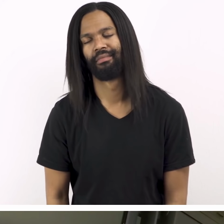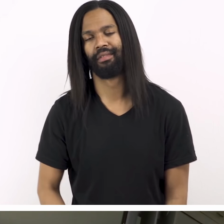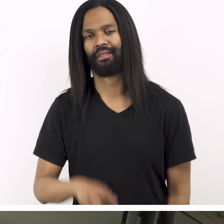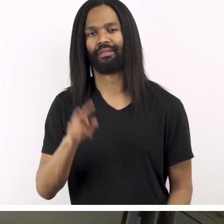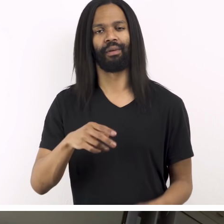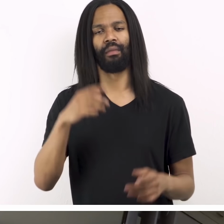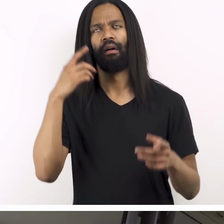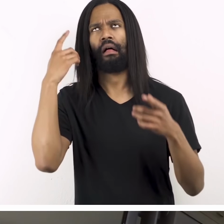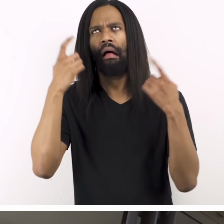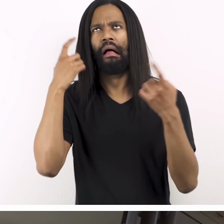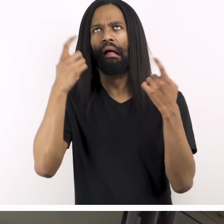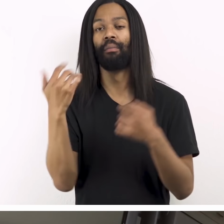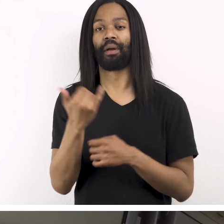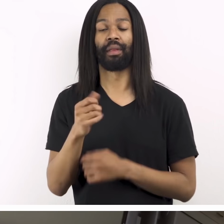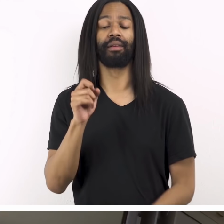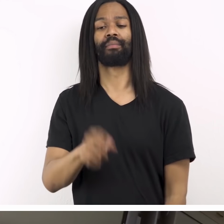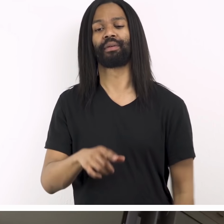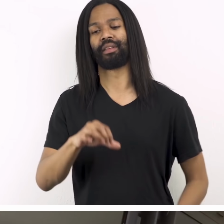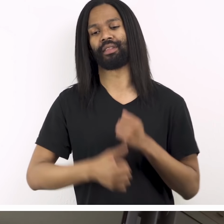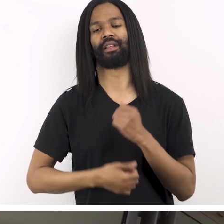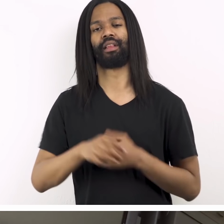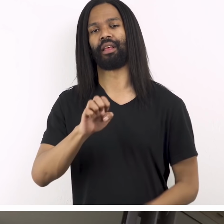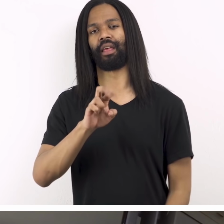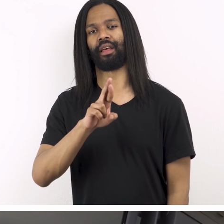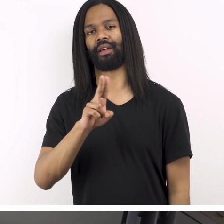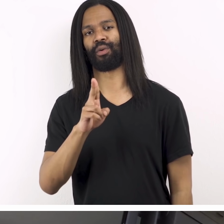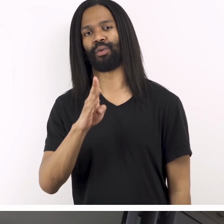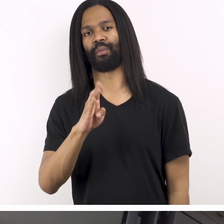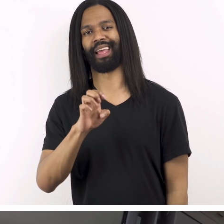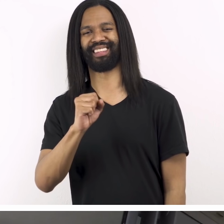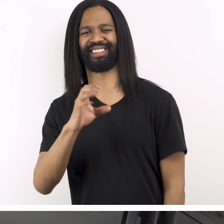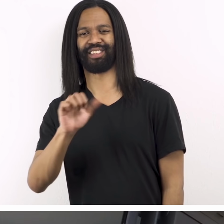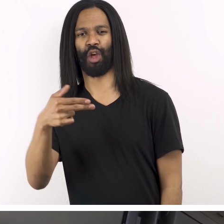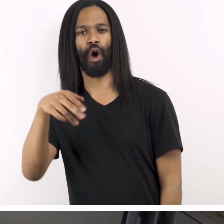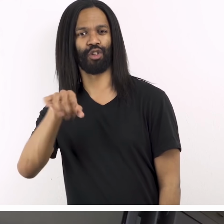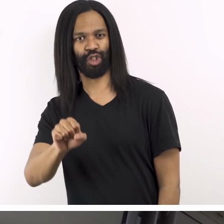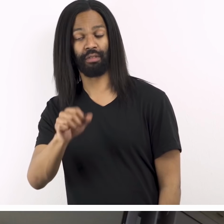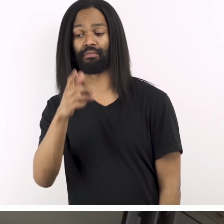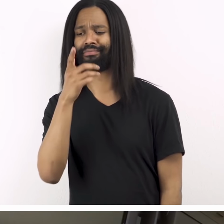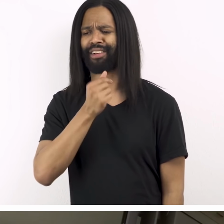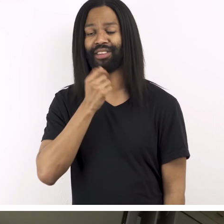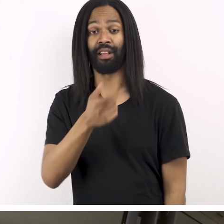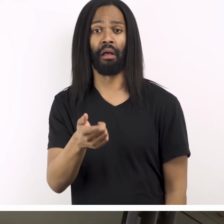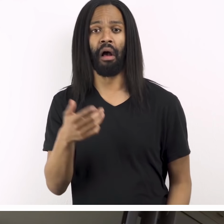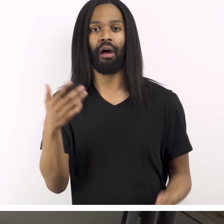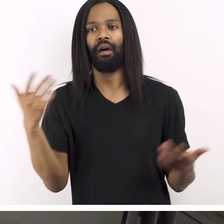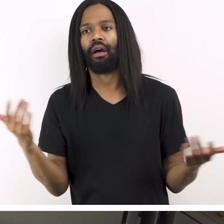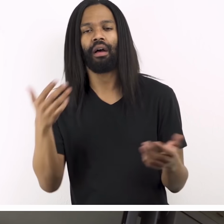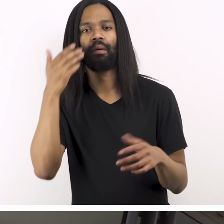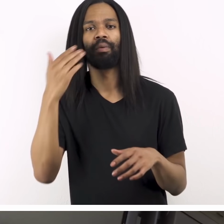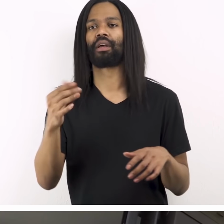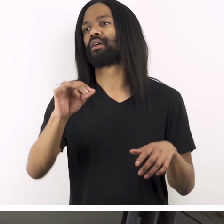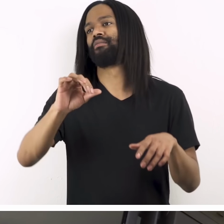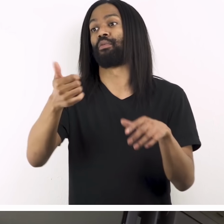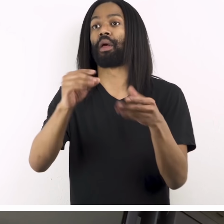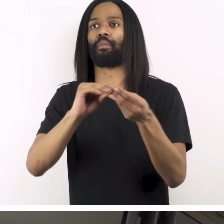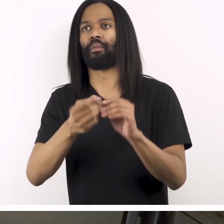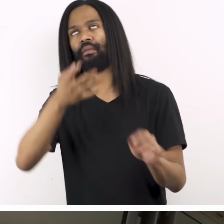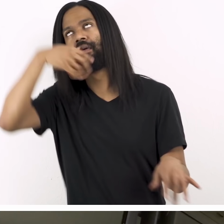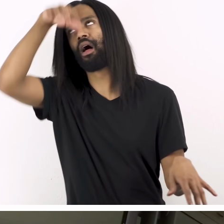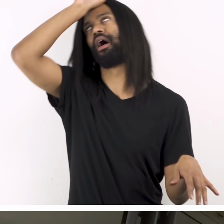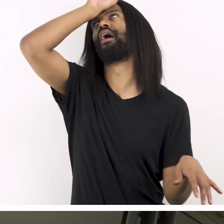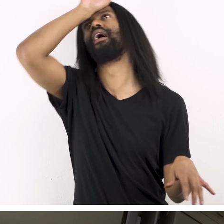vous cassez pas la tête. C'est un érubescence, mais il est très résilient, lui aussi il supporte vraiment les excès, c'est rare qu'il convulse au moindre